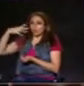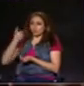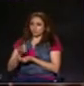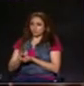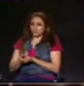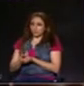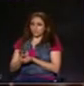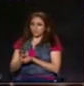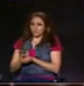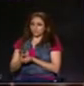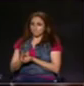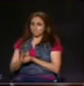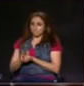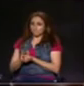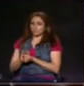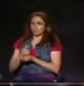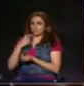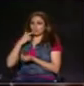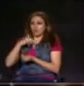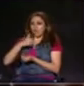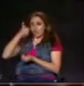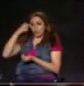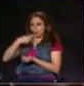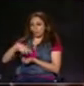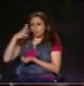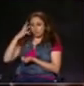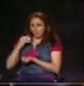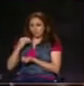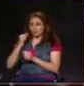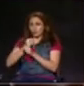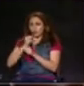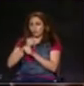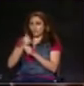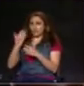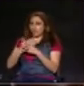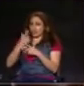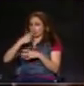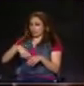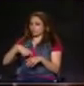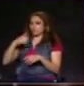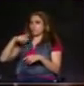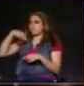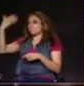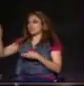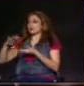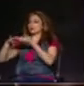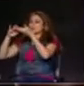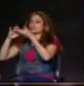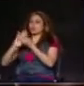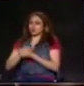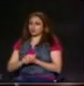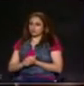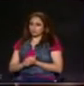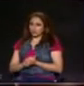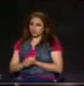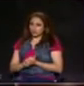تعمل حياتك وبعدين تفيد اللي حواليك. لو انت هتفضل ريلاينج على الناس